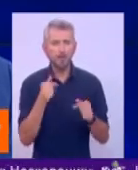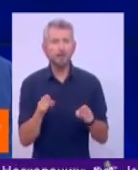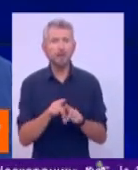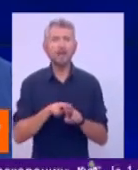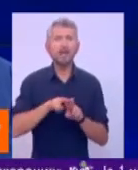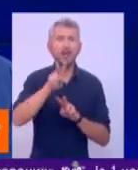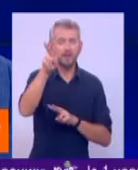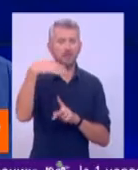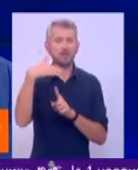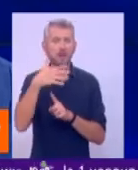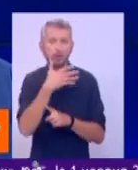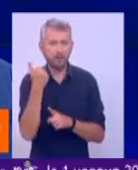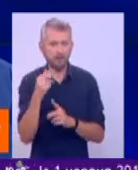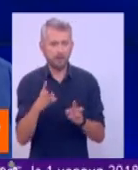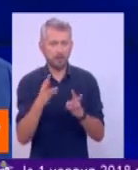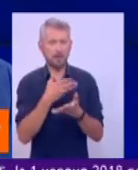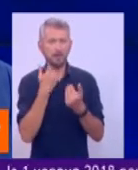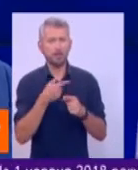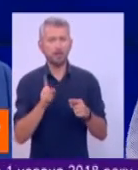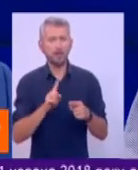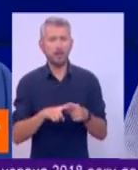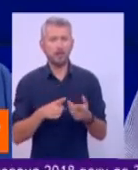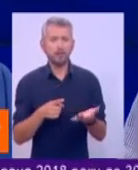лестниц, вертолетов пожарных нету, нету вот этих